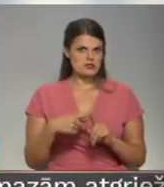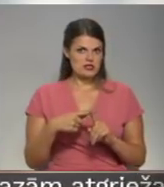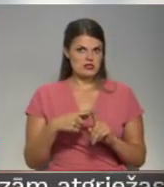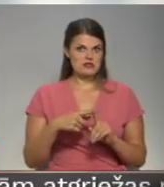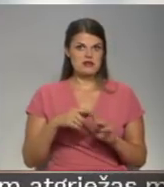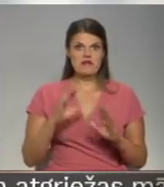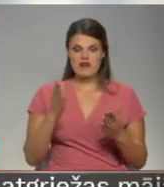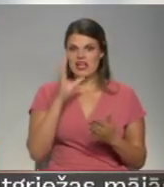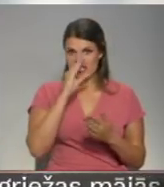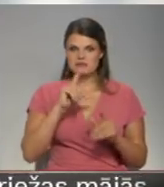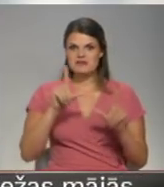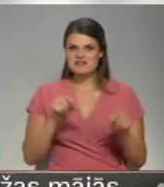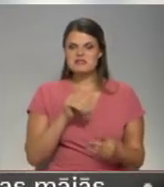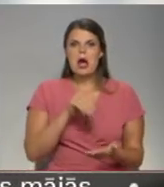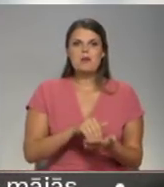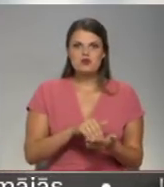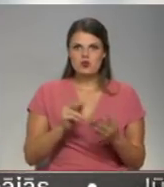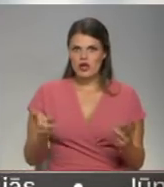ja nenodzēsīs, tad vismaz lokalizēs?